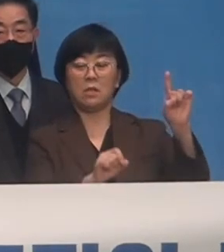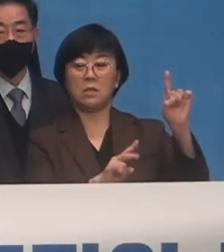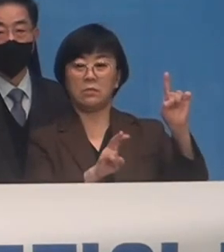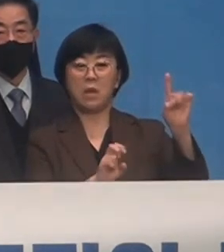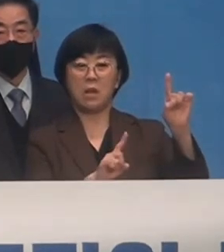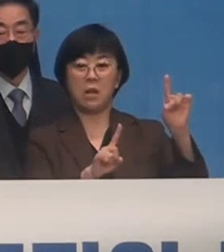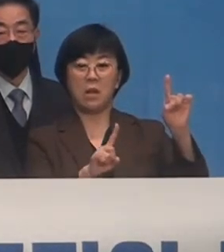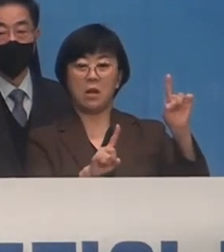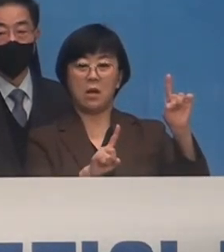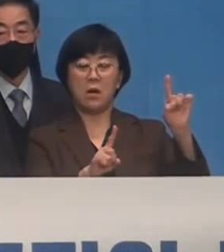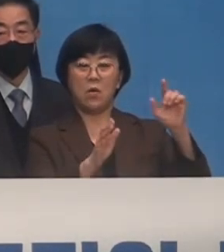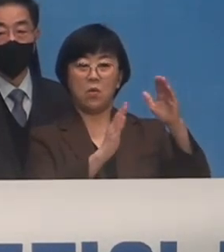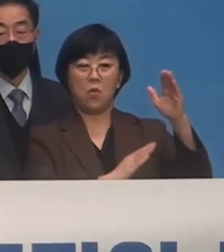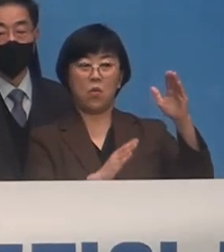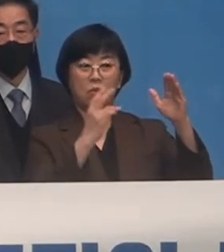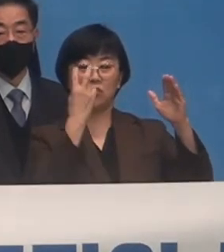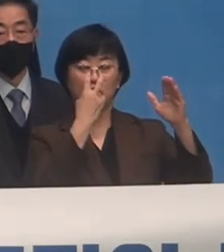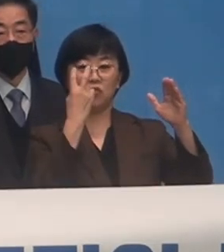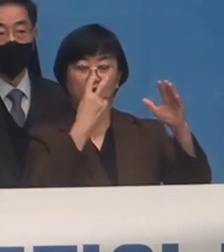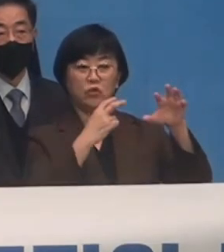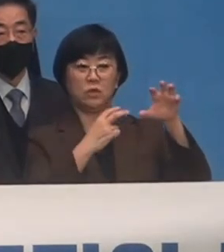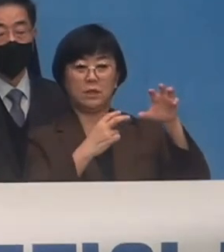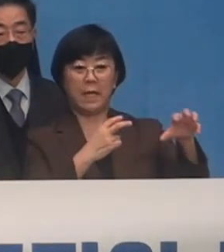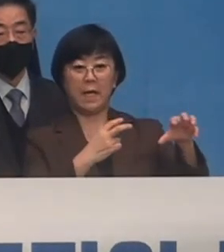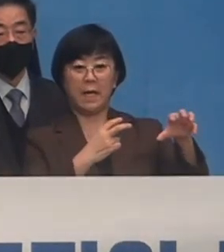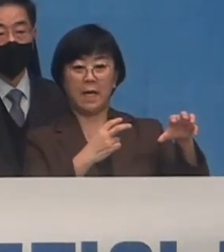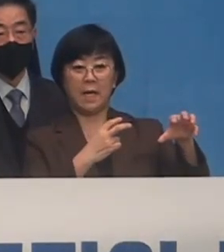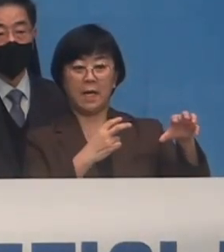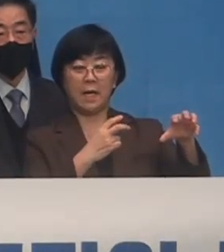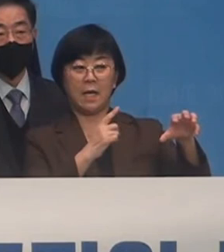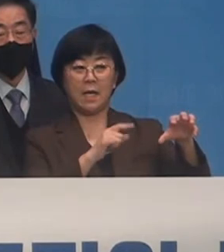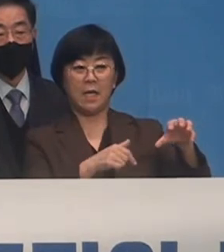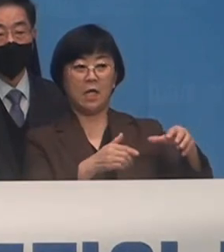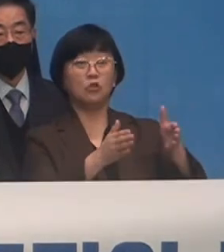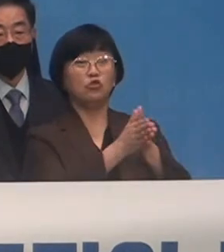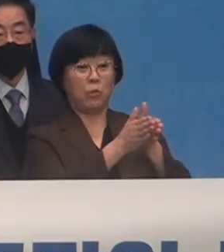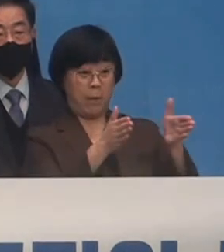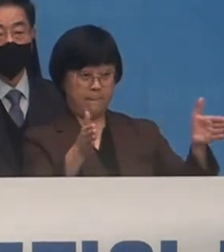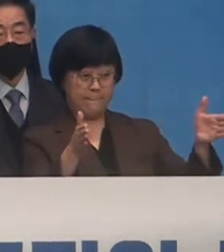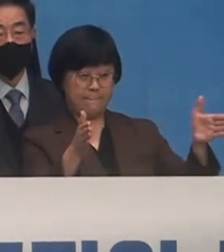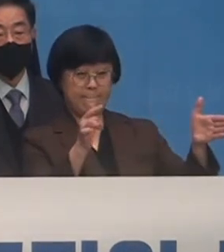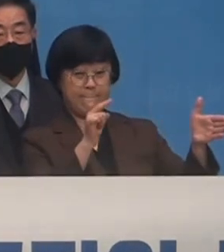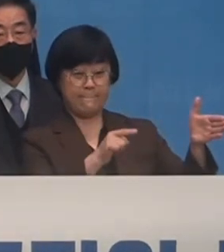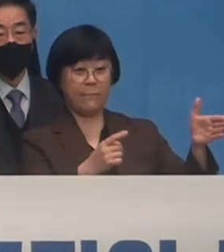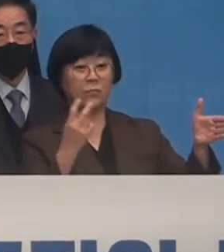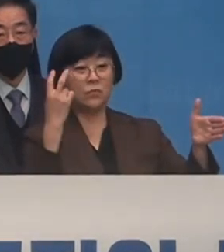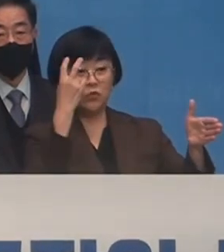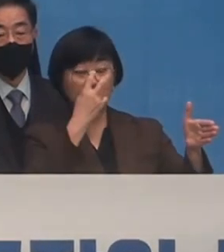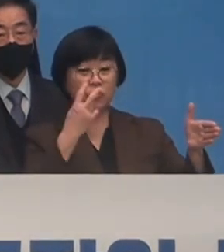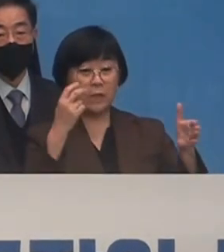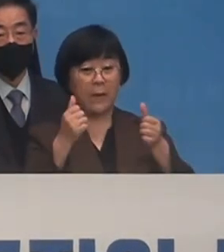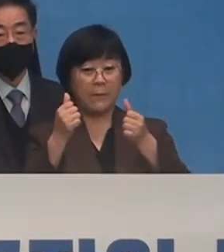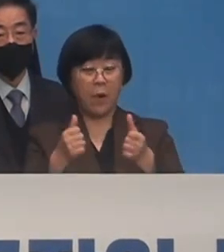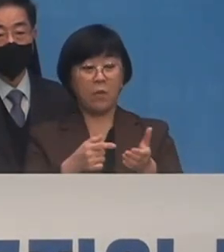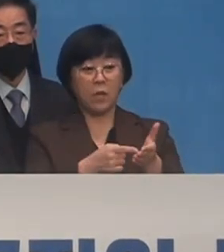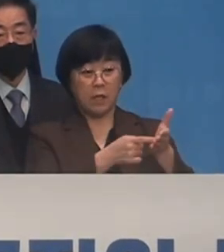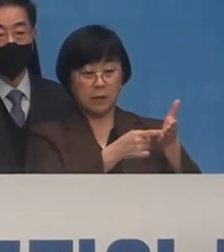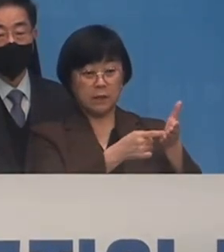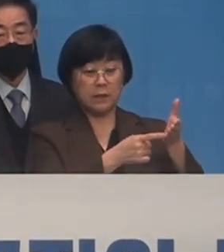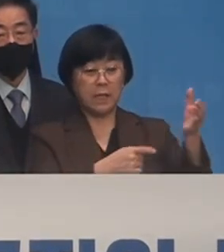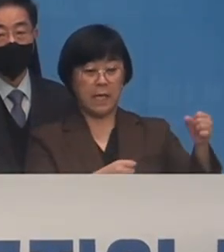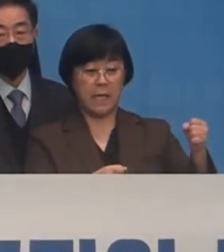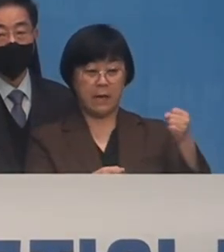21일 고위공직자 범죄수사처 일명 공수처를 출범시켰다. 수사 기소권을 다 갖는